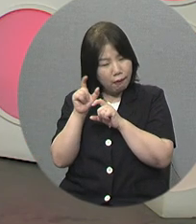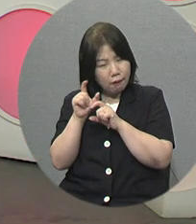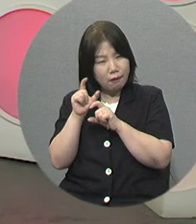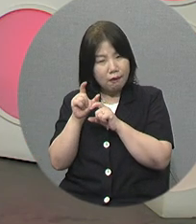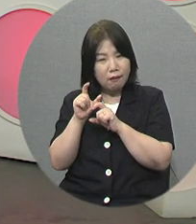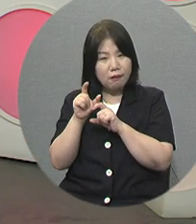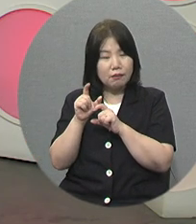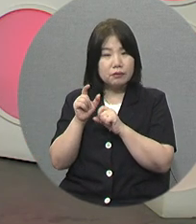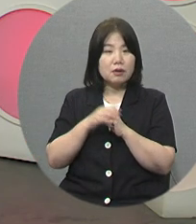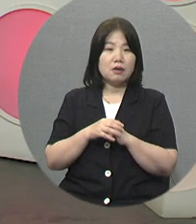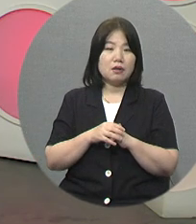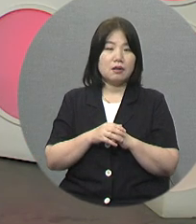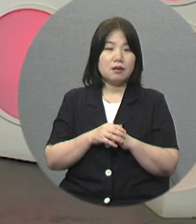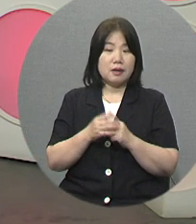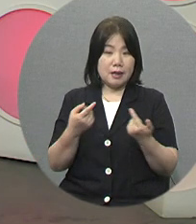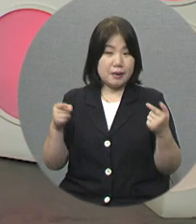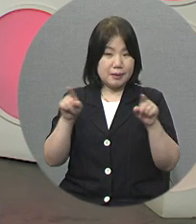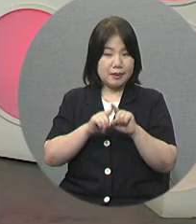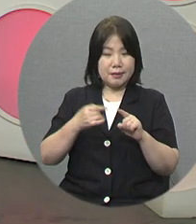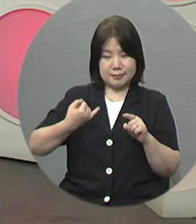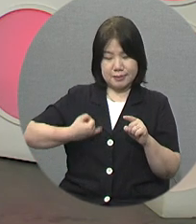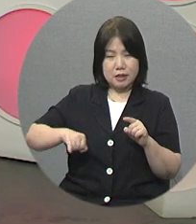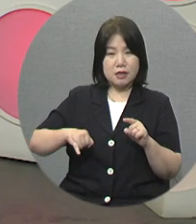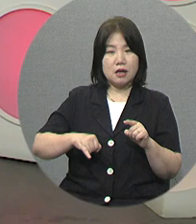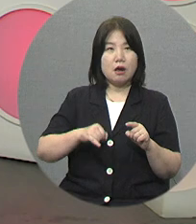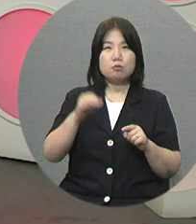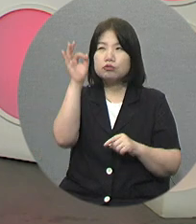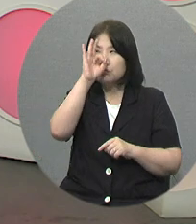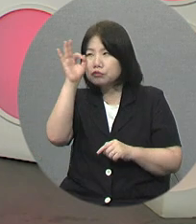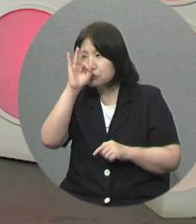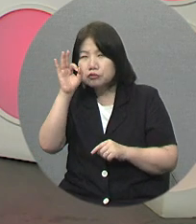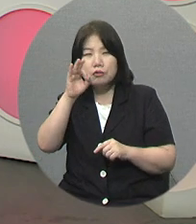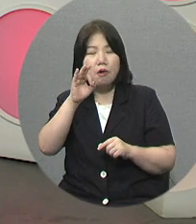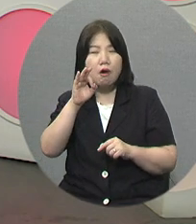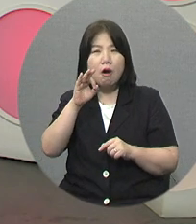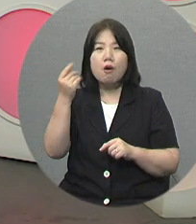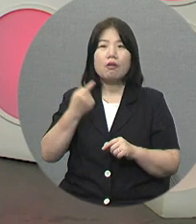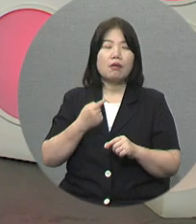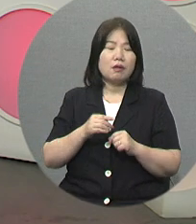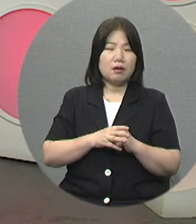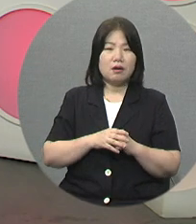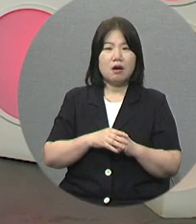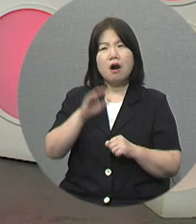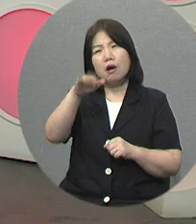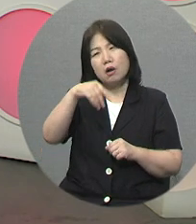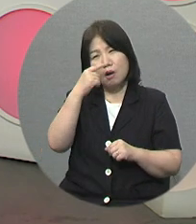하고 있는데 함께 간 딸이 찾으러 왔습니다.